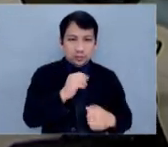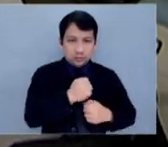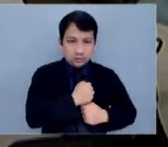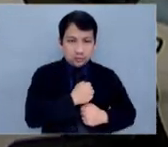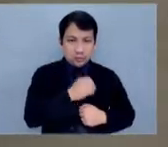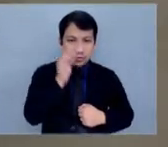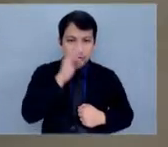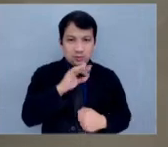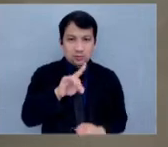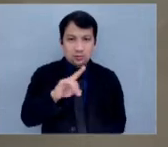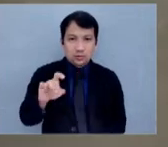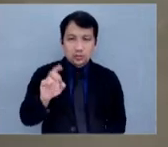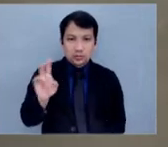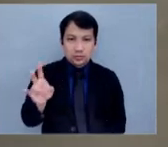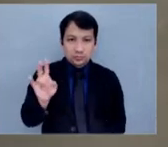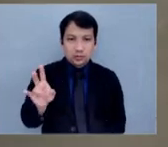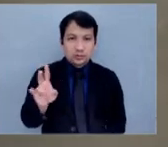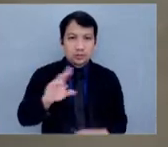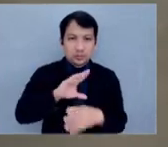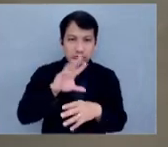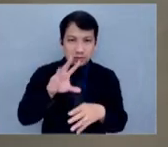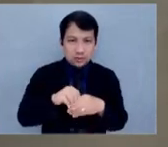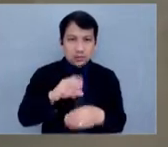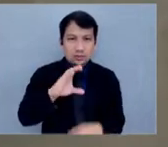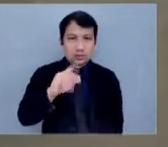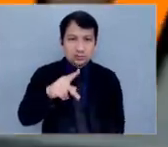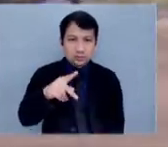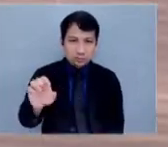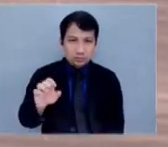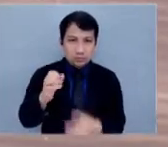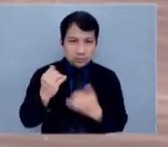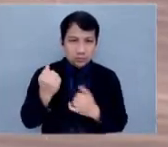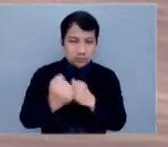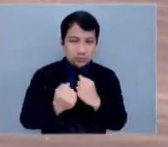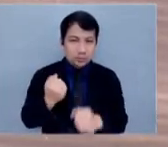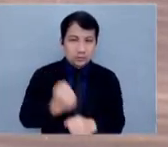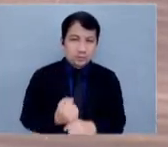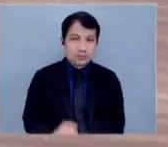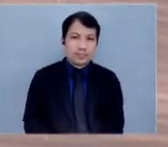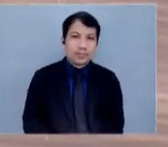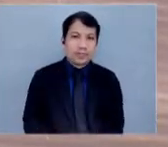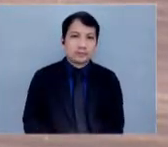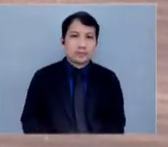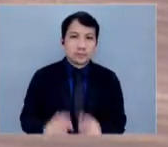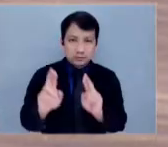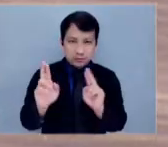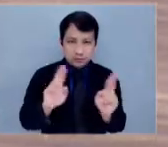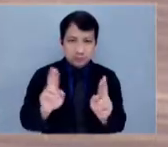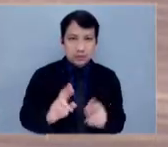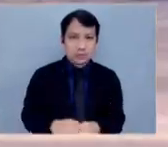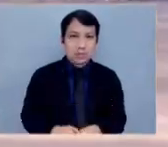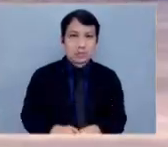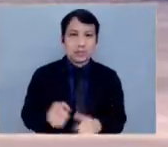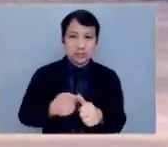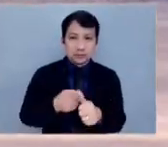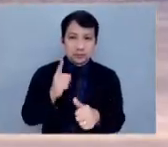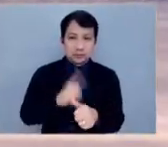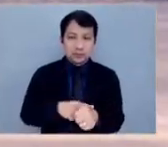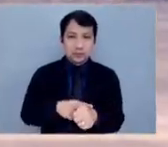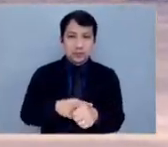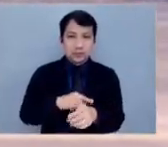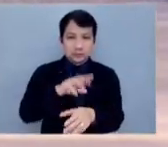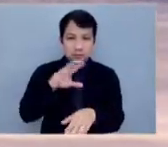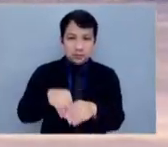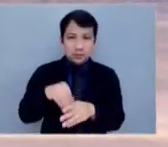na Amerikano ang kalahok sa Cope Thunder exercises ngayong taon. Paghahanda rin daw ito sa kauna-unahang pagsali ng Philippine Air